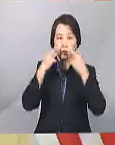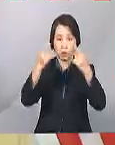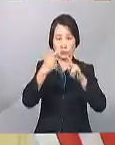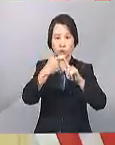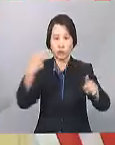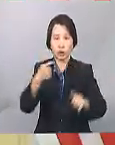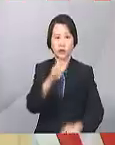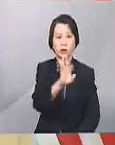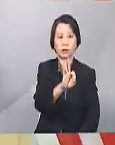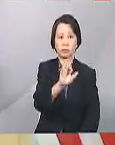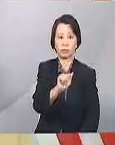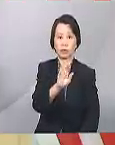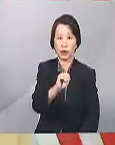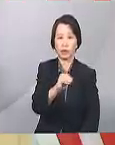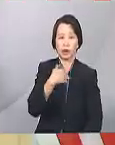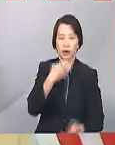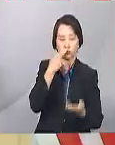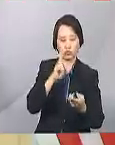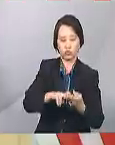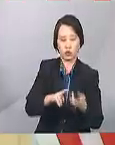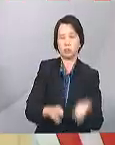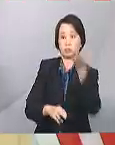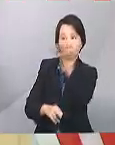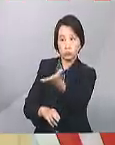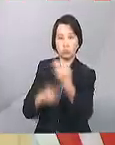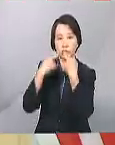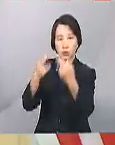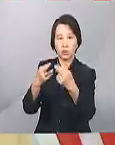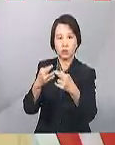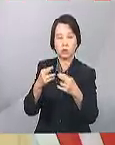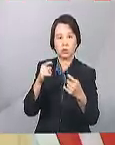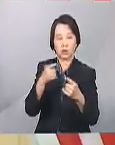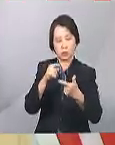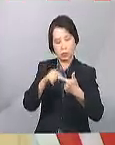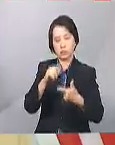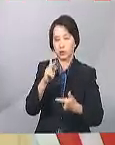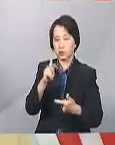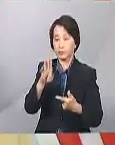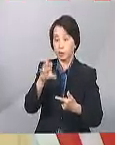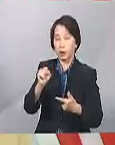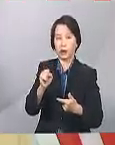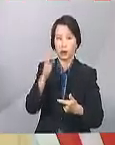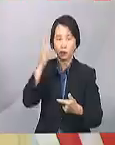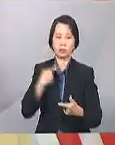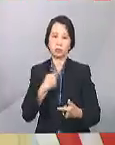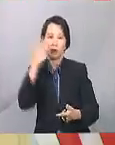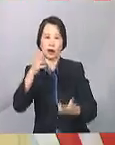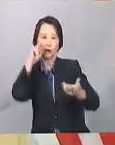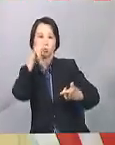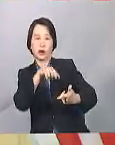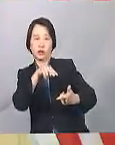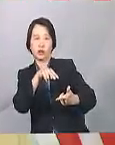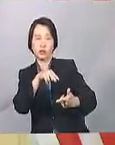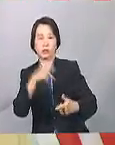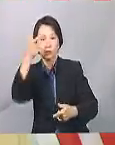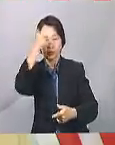pihak FAM ataupun daripada pihak Kementerian Belia dan Sukan, kita akan tengok perkara ini. Sebab seperti saya